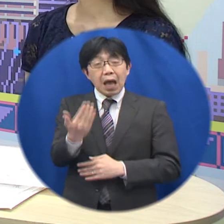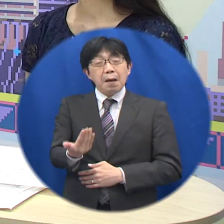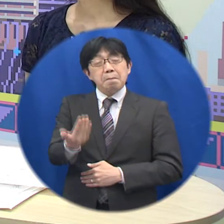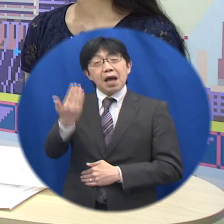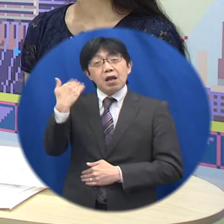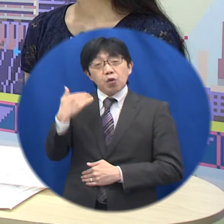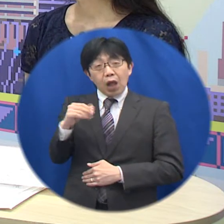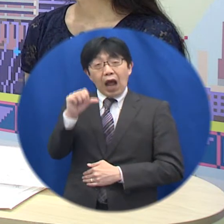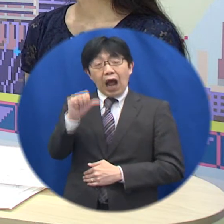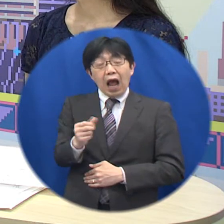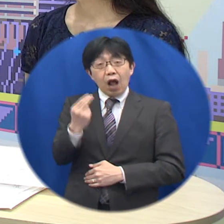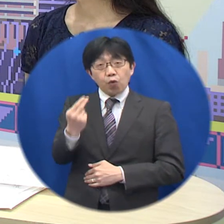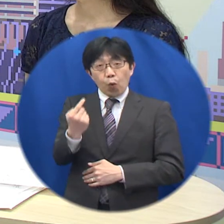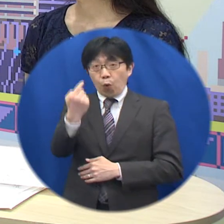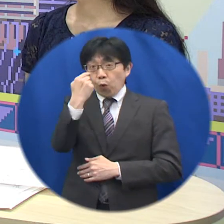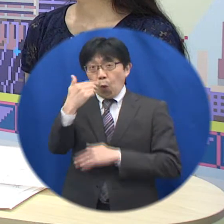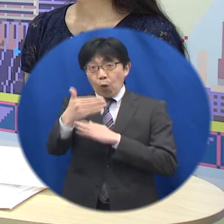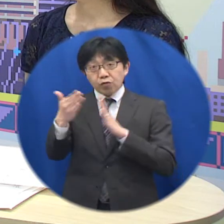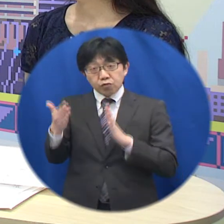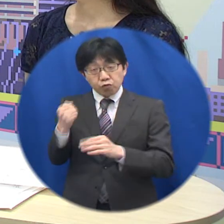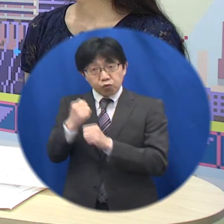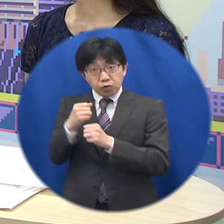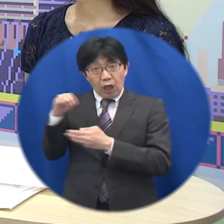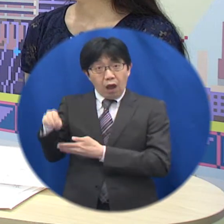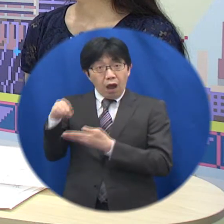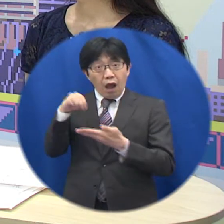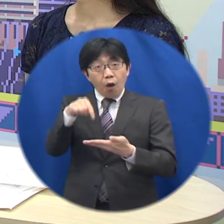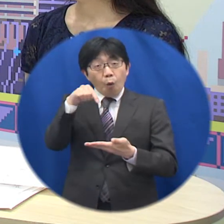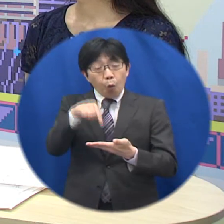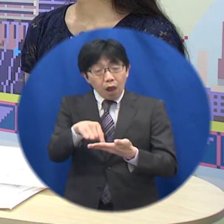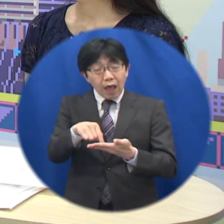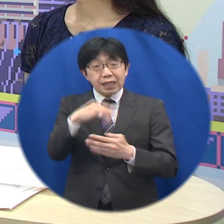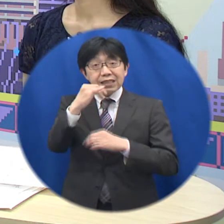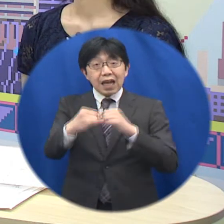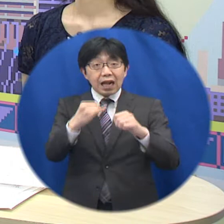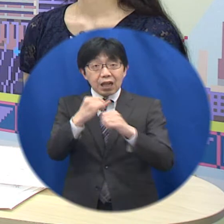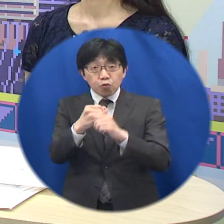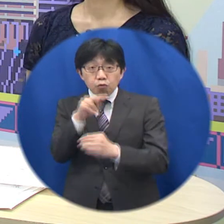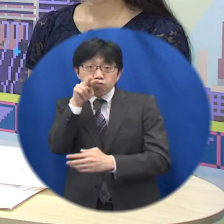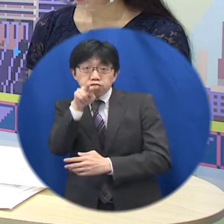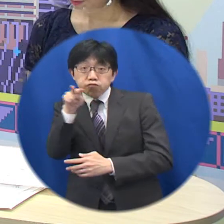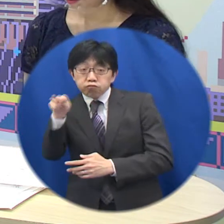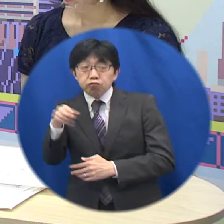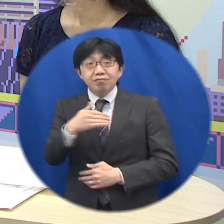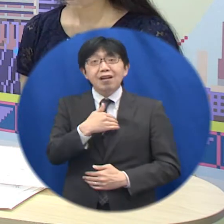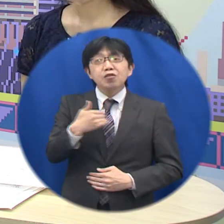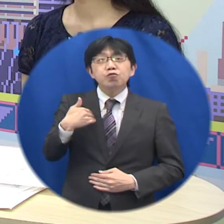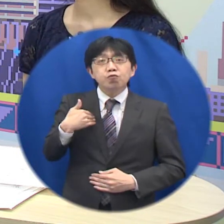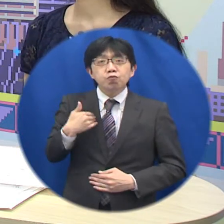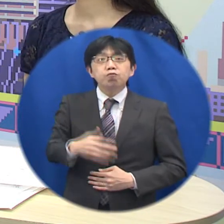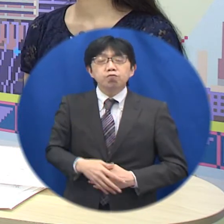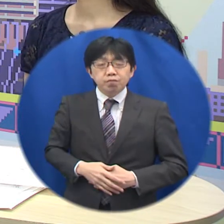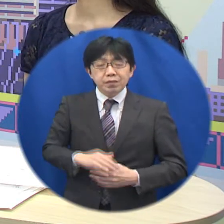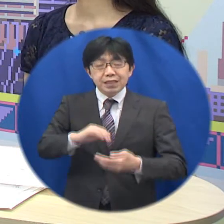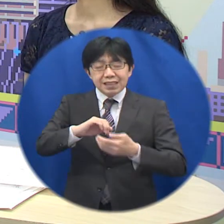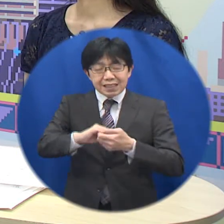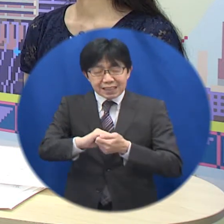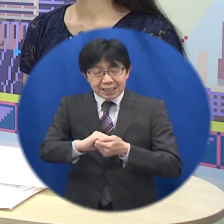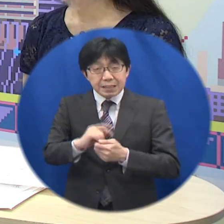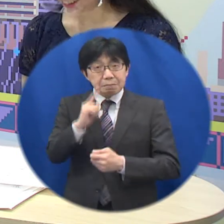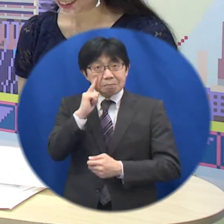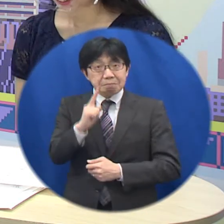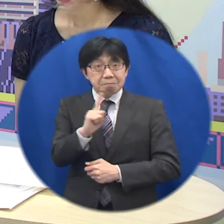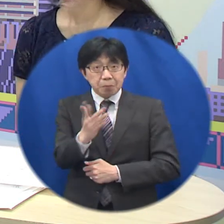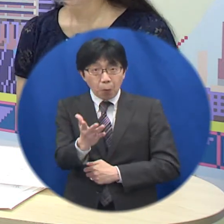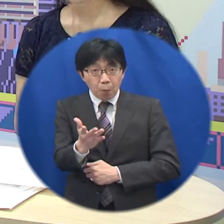ート教室作品展の作品をオンラインでご覧いただくことができます。ぜひアクセスしてみてください